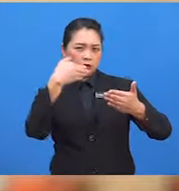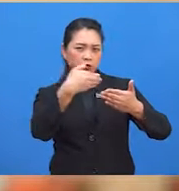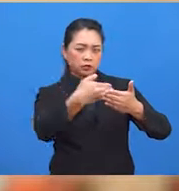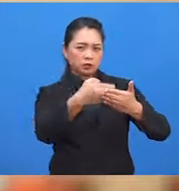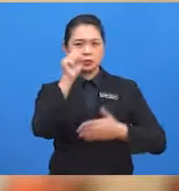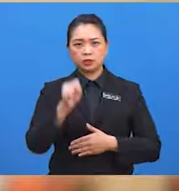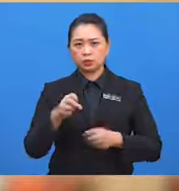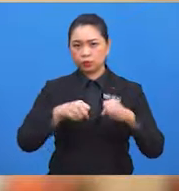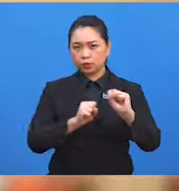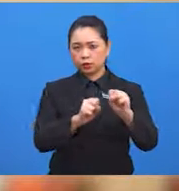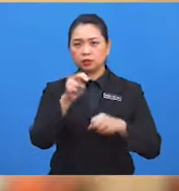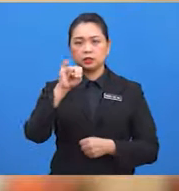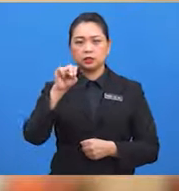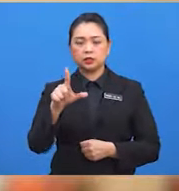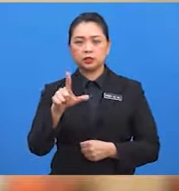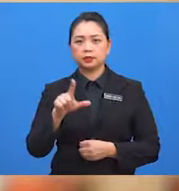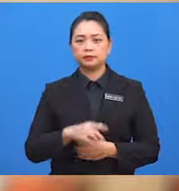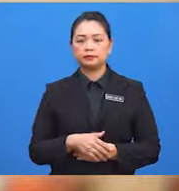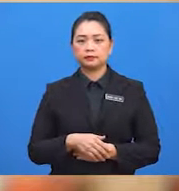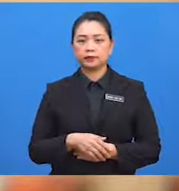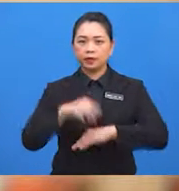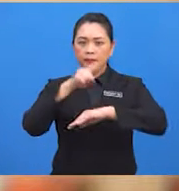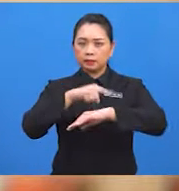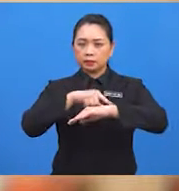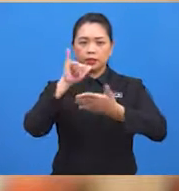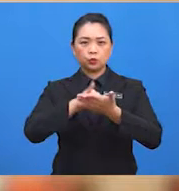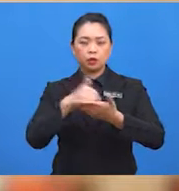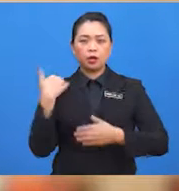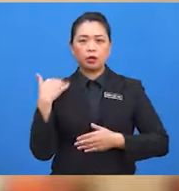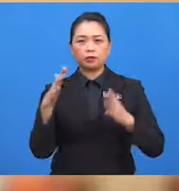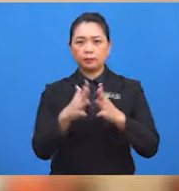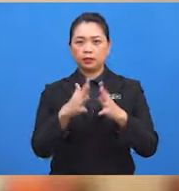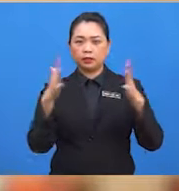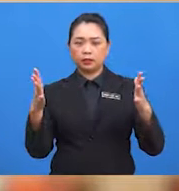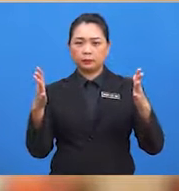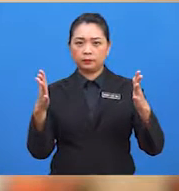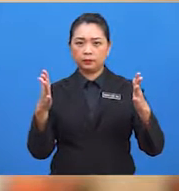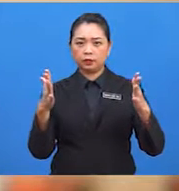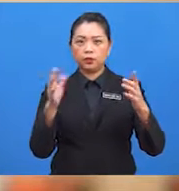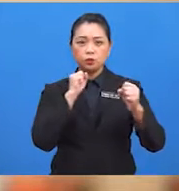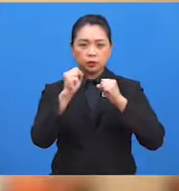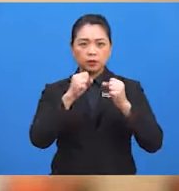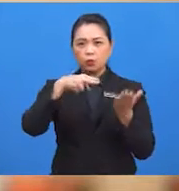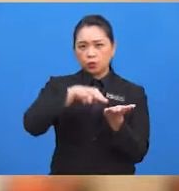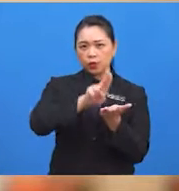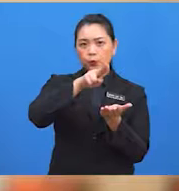Nil. Pada zaman ini berlaku perkembangan bidang kesusastraan dan ukiran.